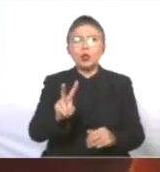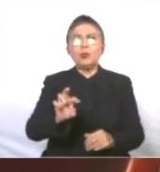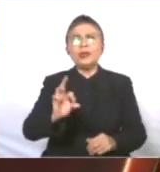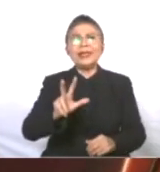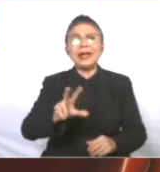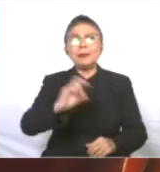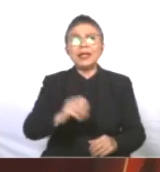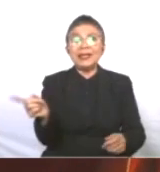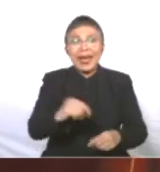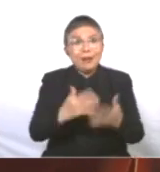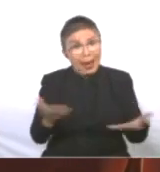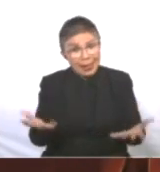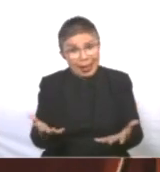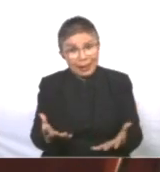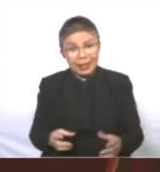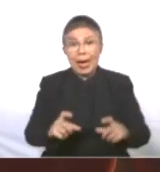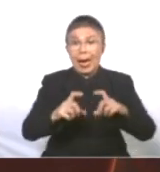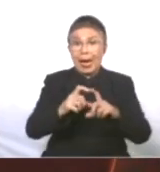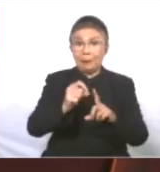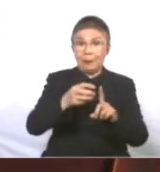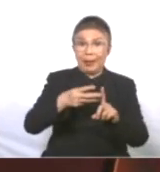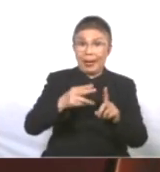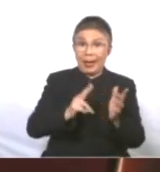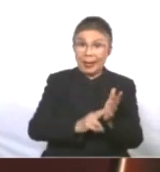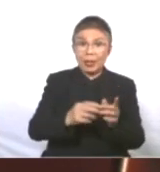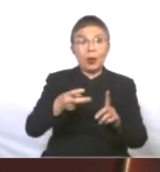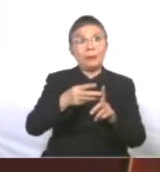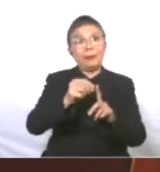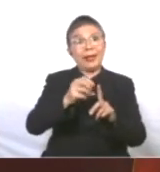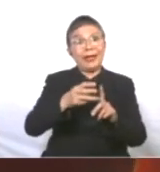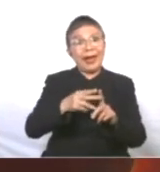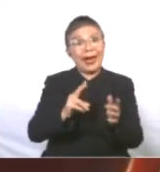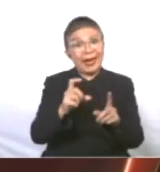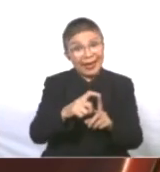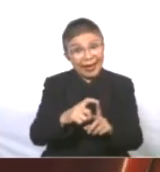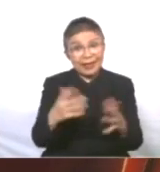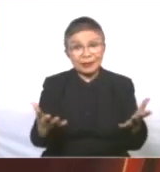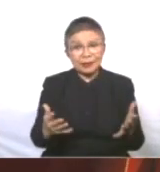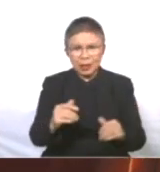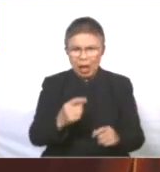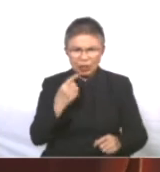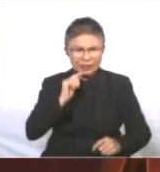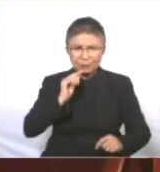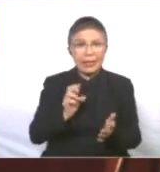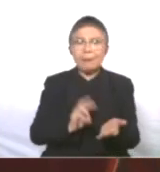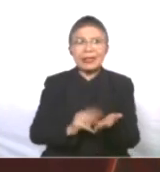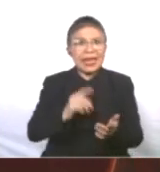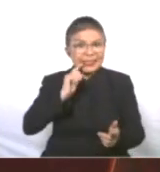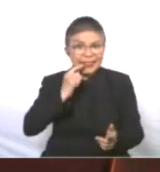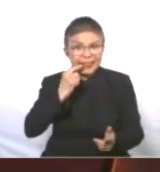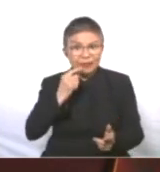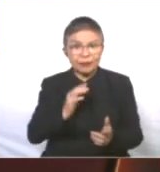PDB atau dari APBN atau apa untuk menaikkan pajak? Hati-hati loh, rakyat itu sensitif kalau pajak dinaikkan. Karena kita sudah